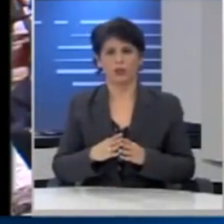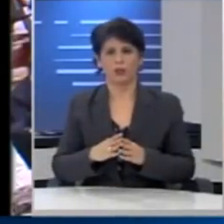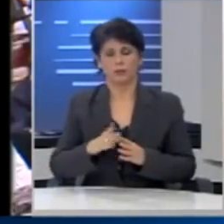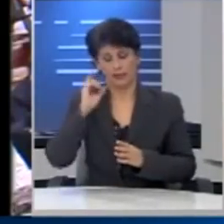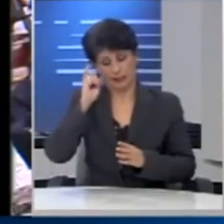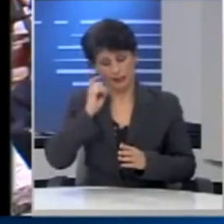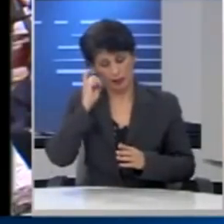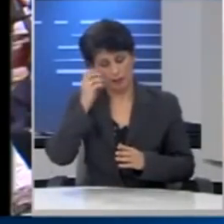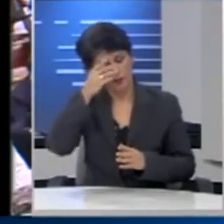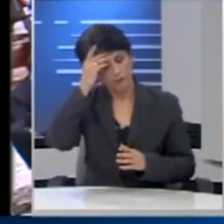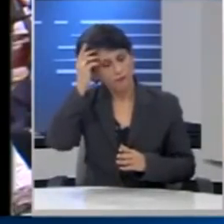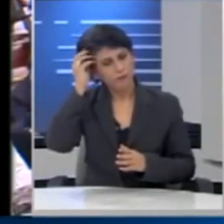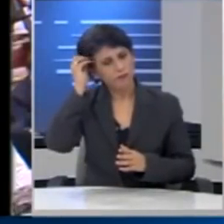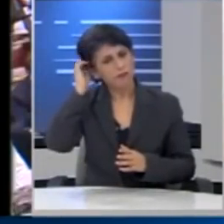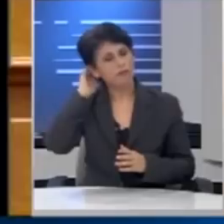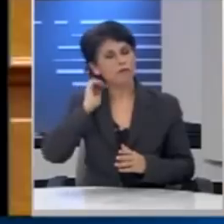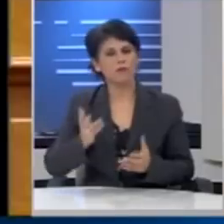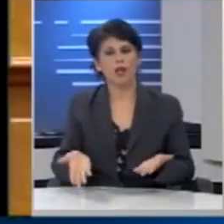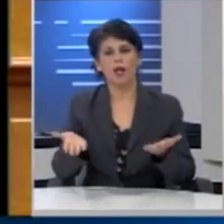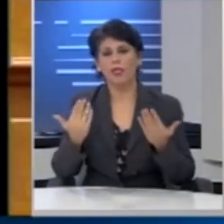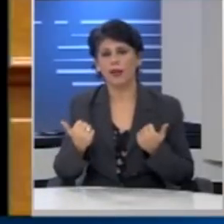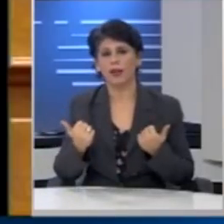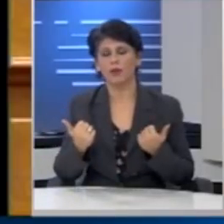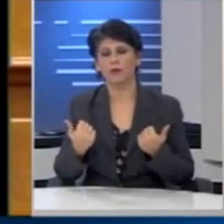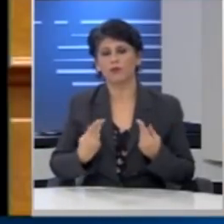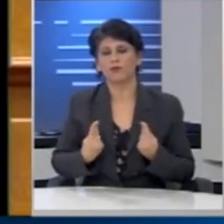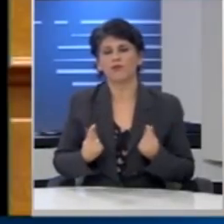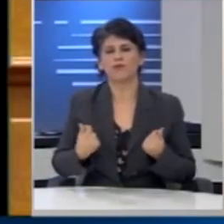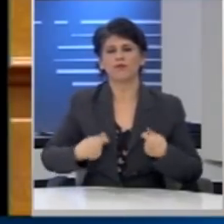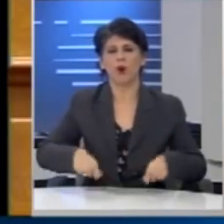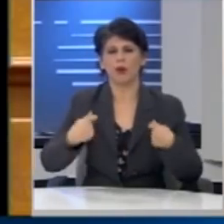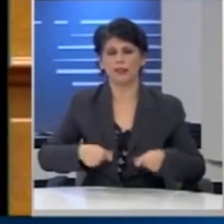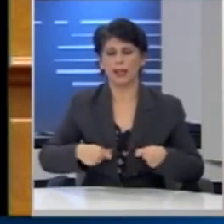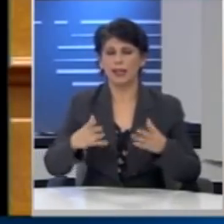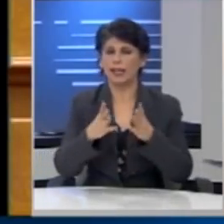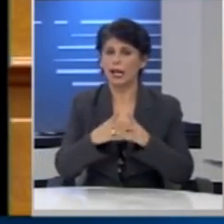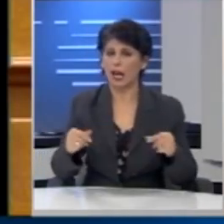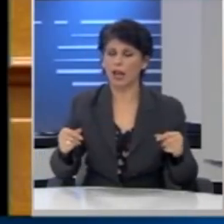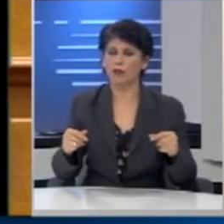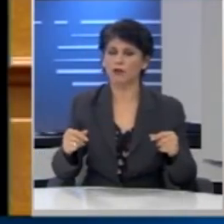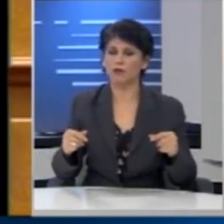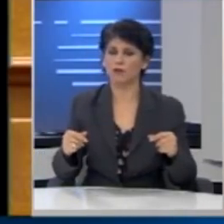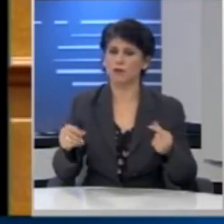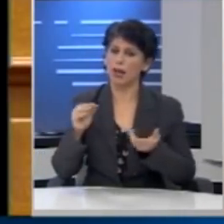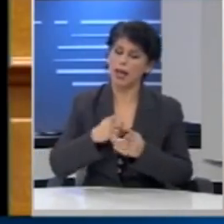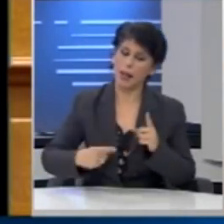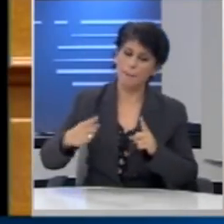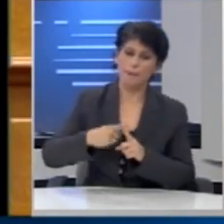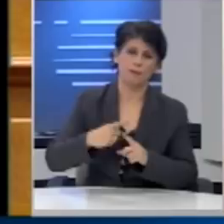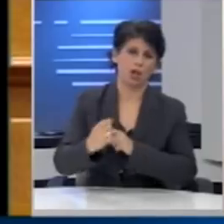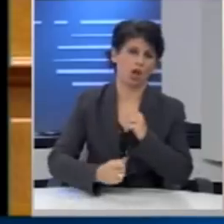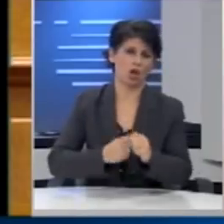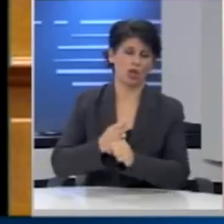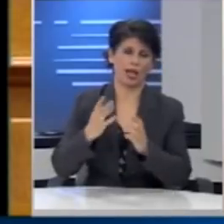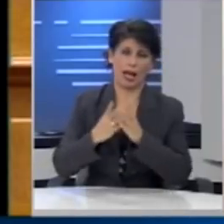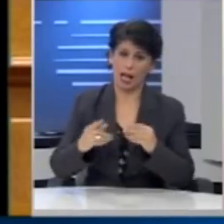τις εξής σκέψεις. Δεν έχουμε την πολυτέλεια να χάσουμε κι άλλα χρόνια. Τα χαμένα